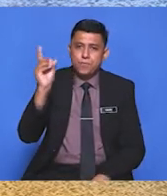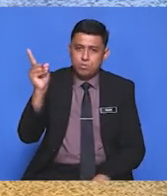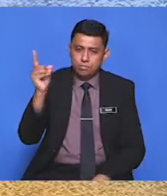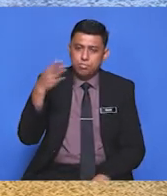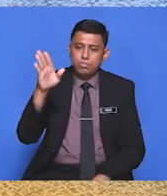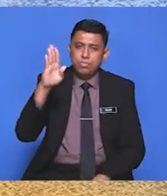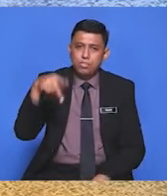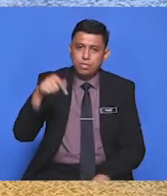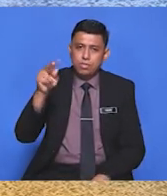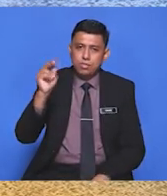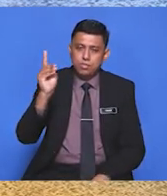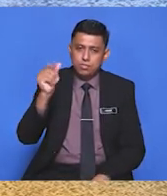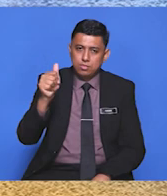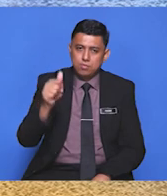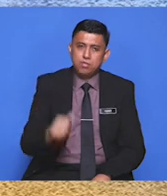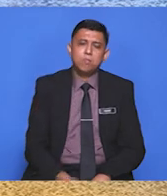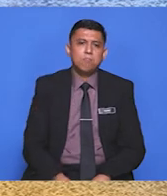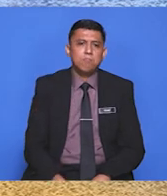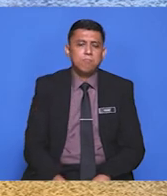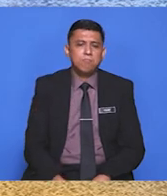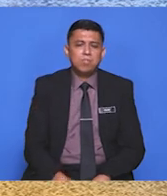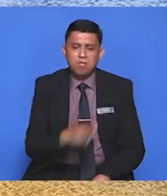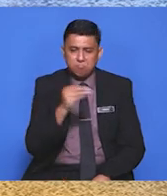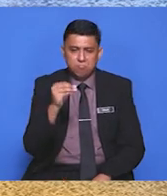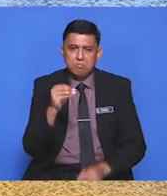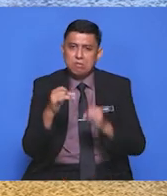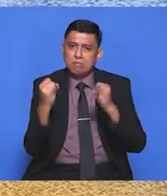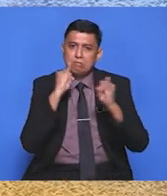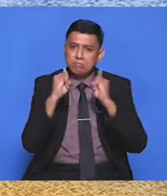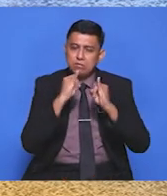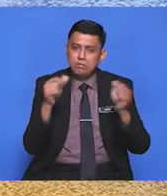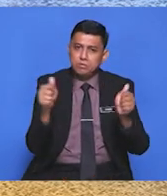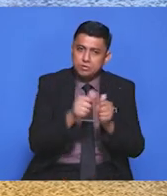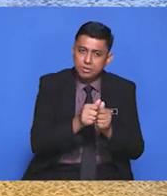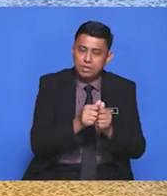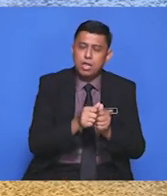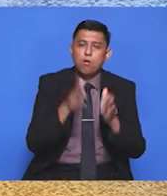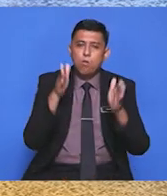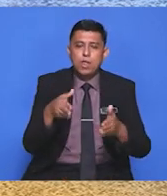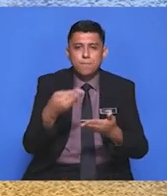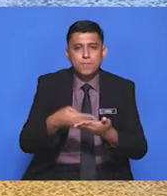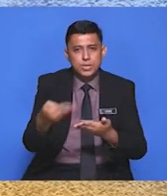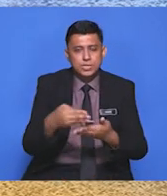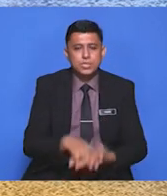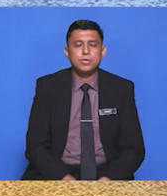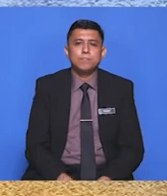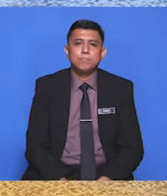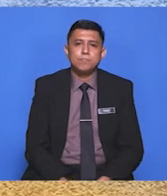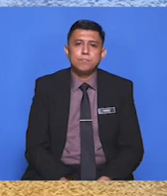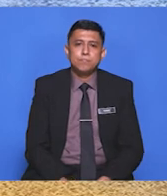untuk berinteraksi dengan pelanggan dan pihak di luar perniagaan atau